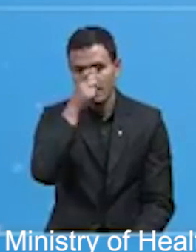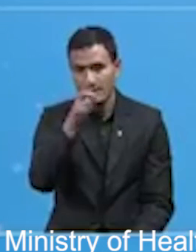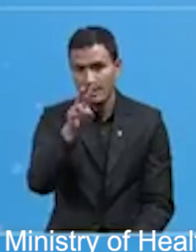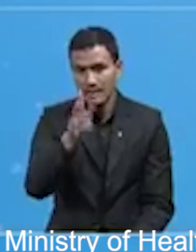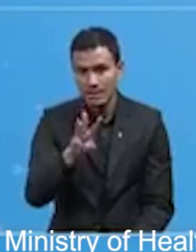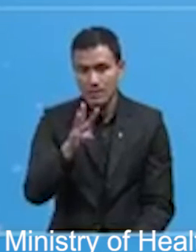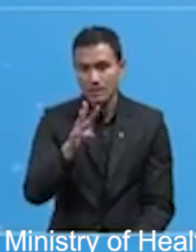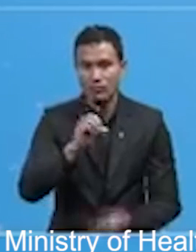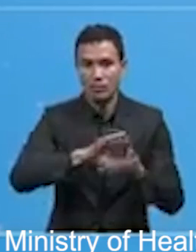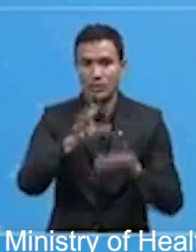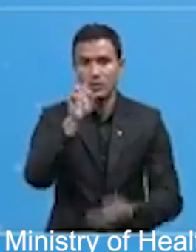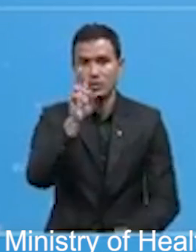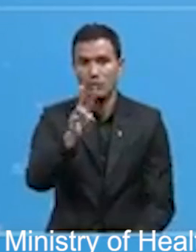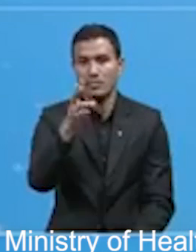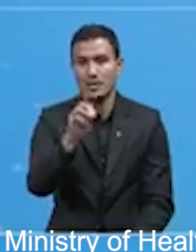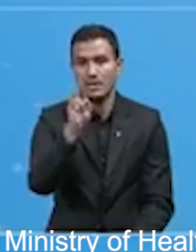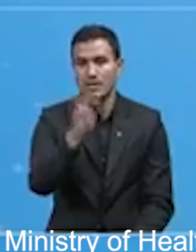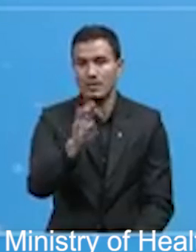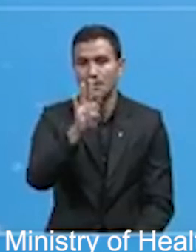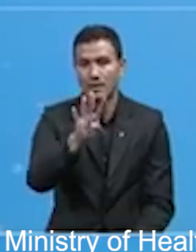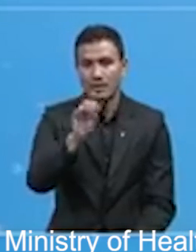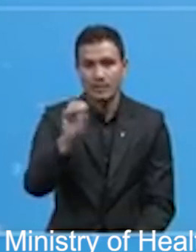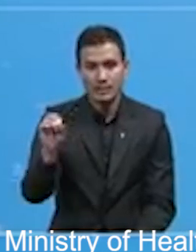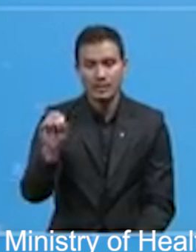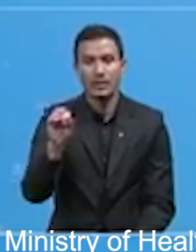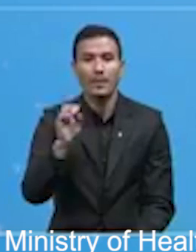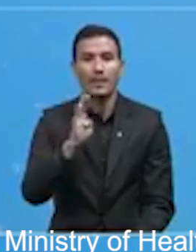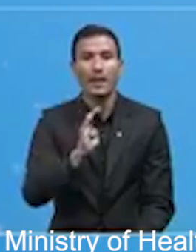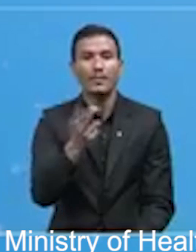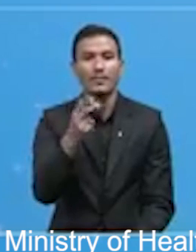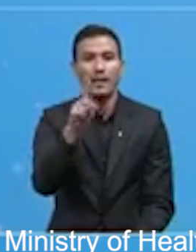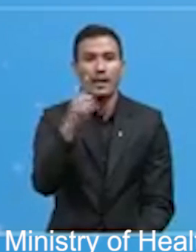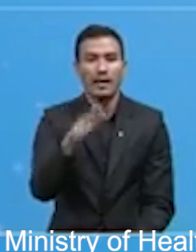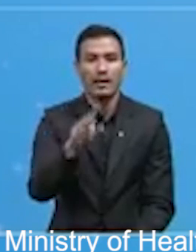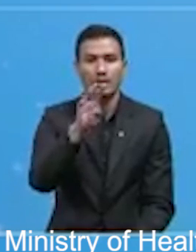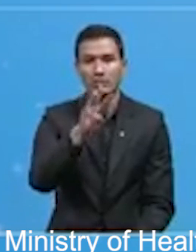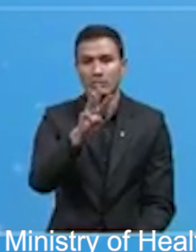29,723, प्रदेश 2 20,400, बागमती प्रदेश